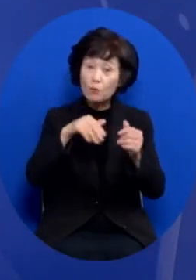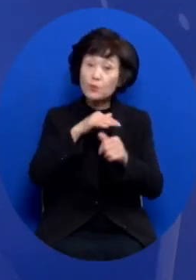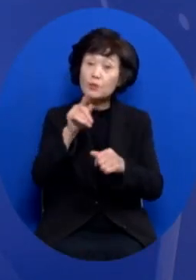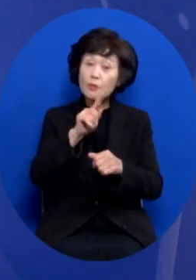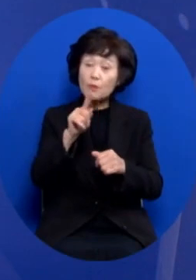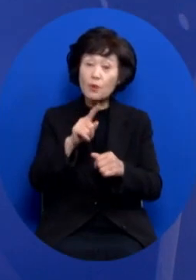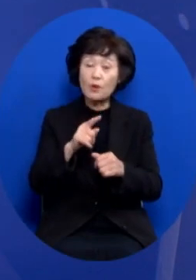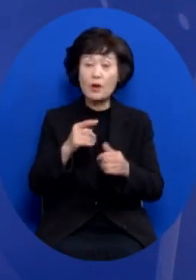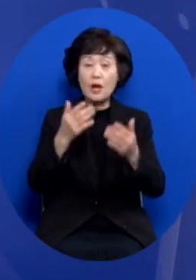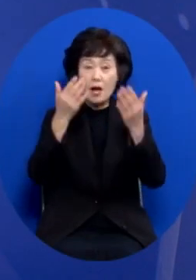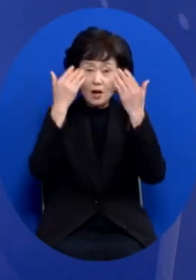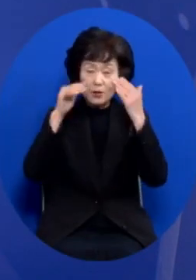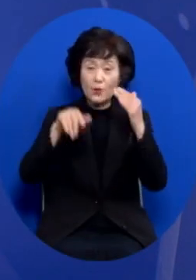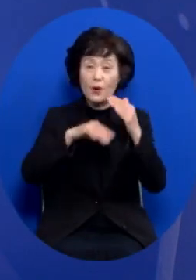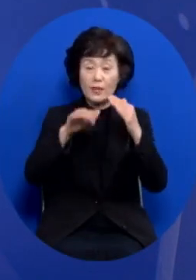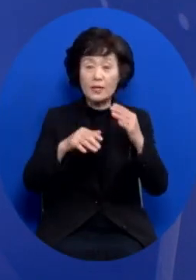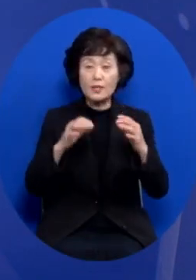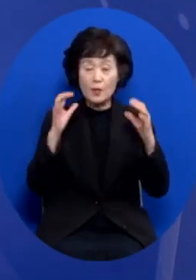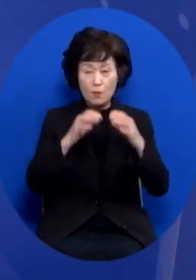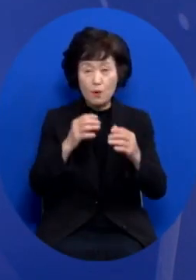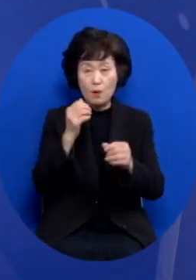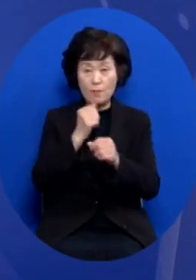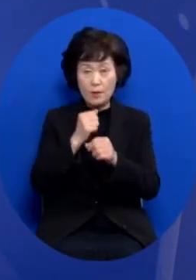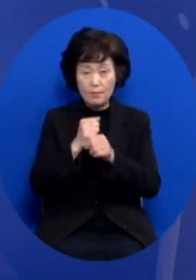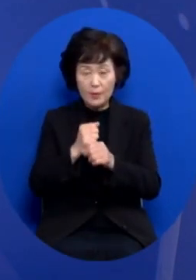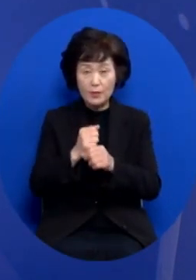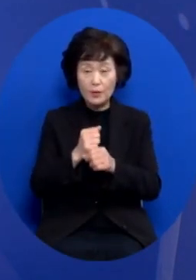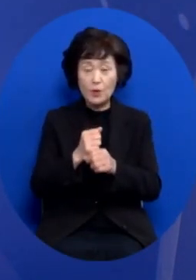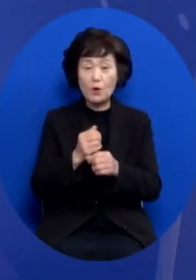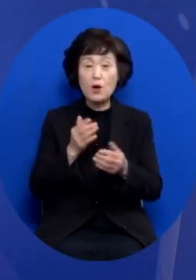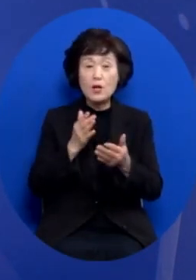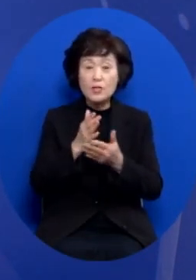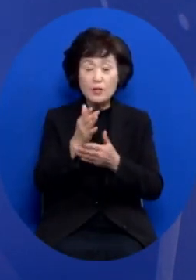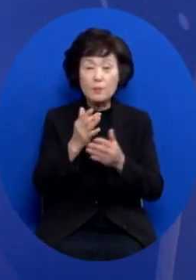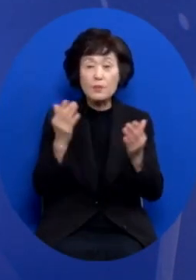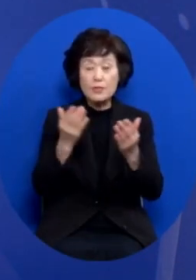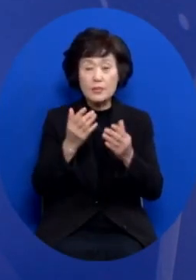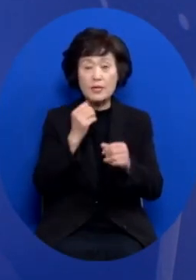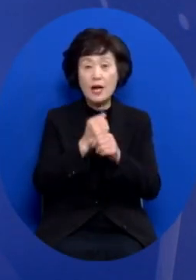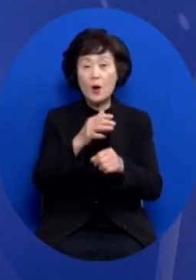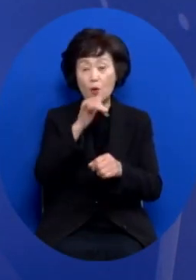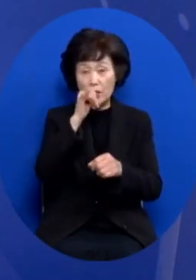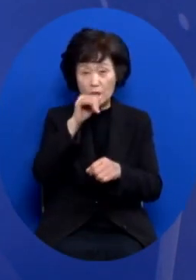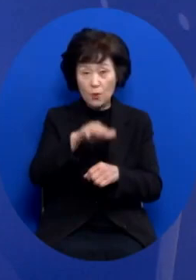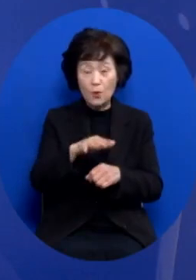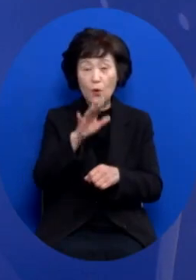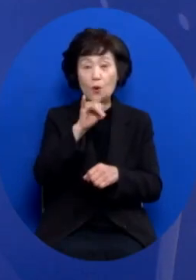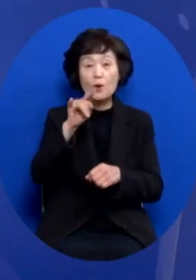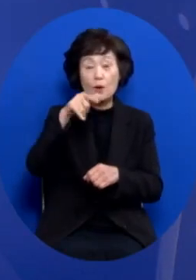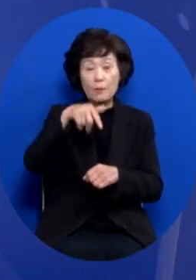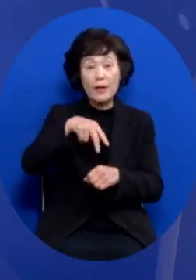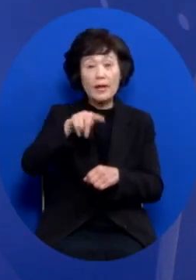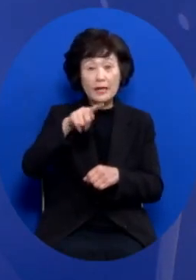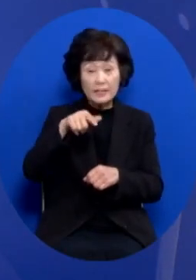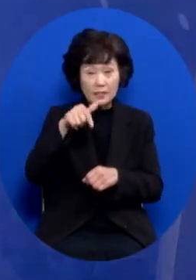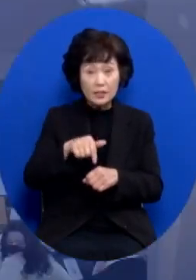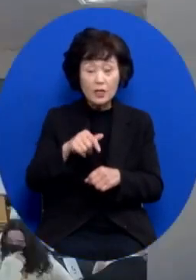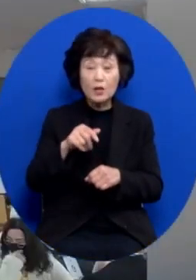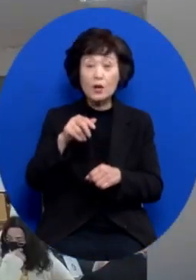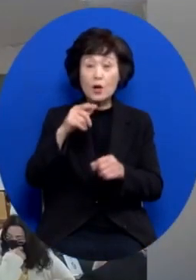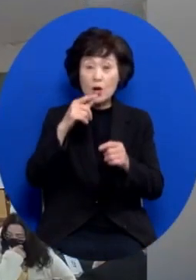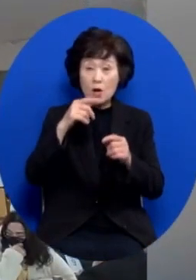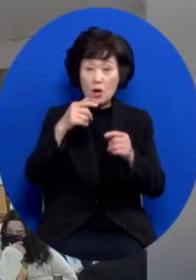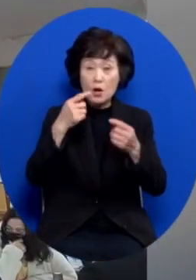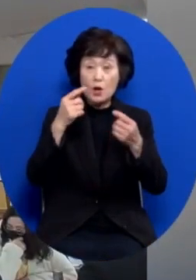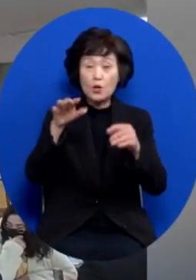사역을 하는 전문성교사죠 예정 백석총회가 처음 만들어낸 학원보고만 선교사인데요 백석총이 일어학원